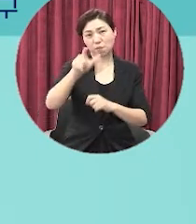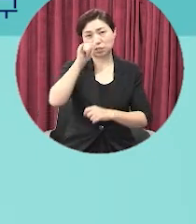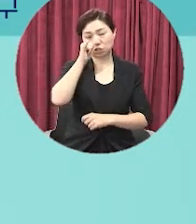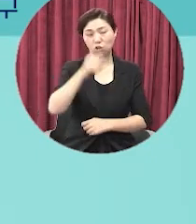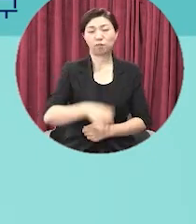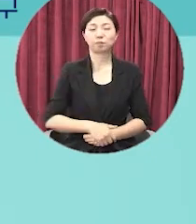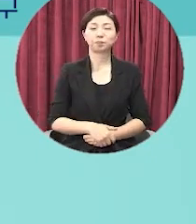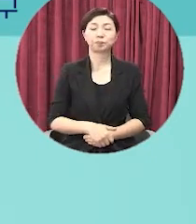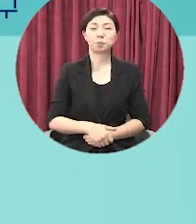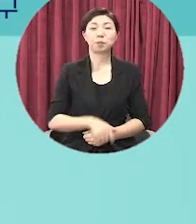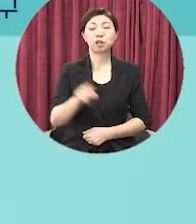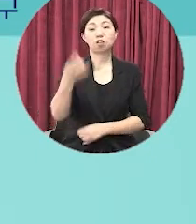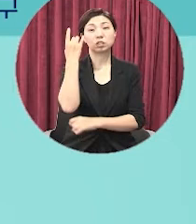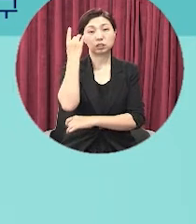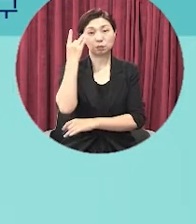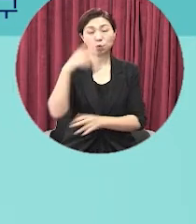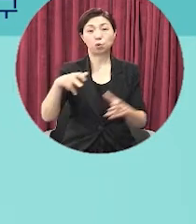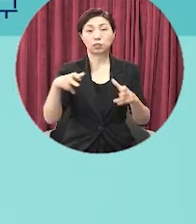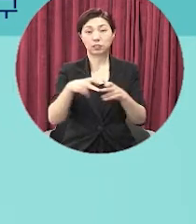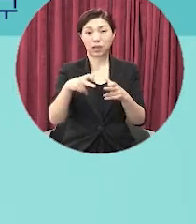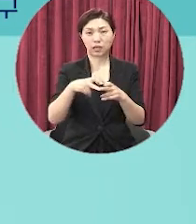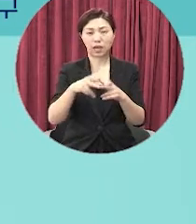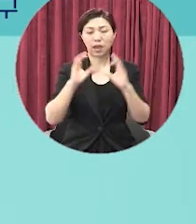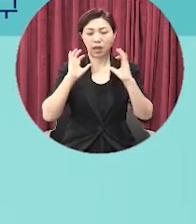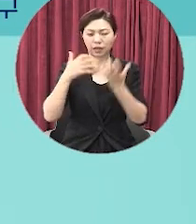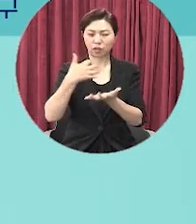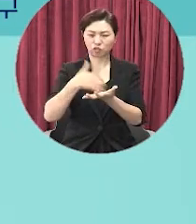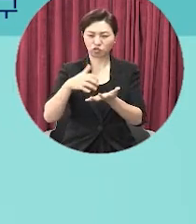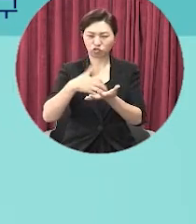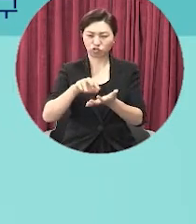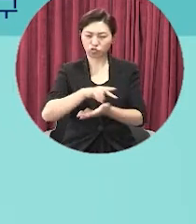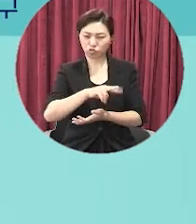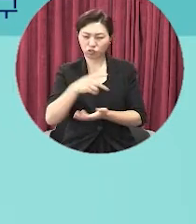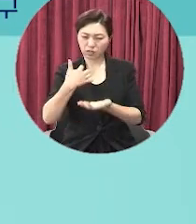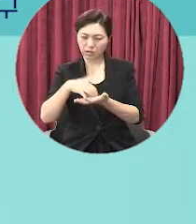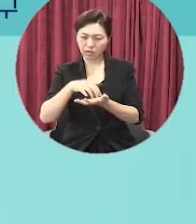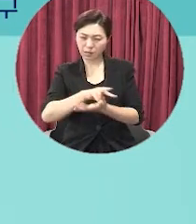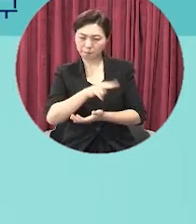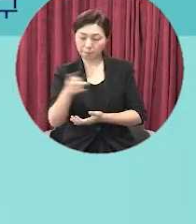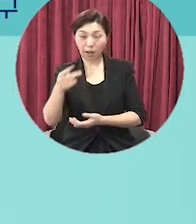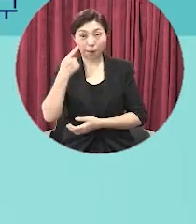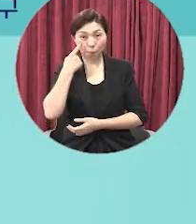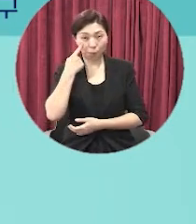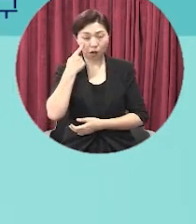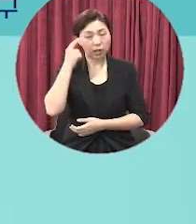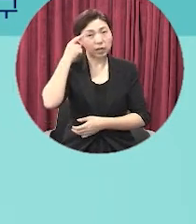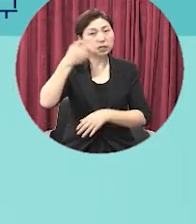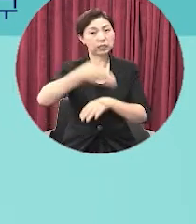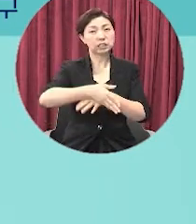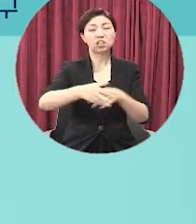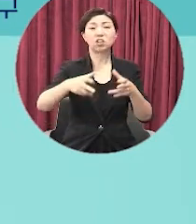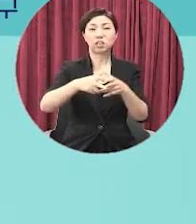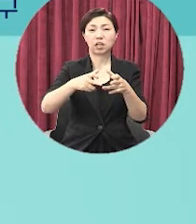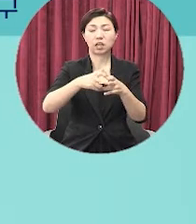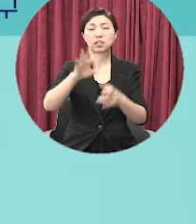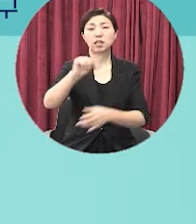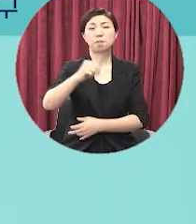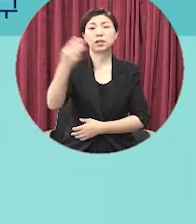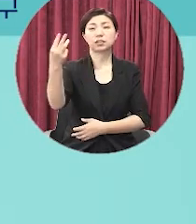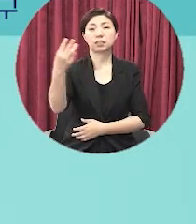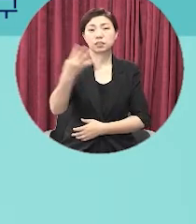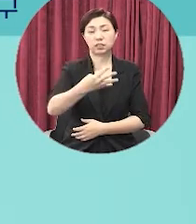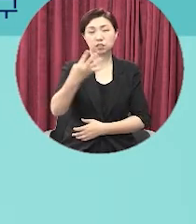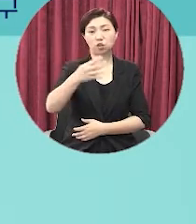어 이걸 토대로 저희가 장애아 도수를 환산해서 다시 계산 해봤더니 어 지적 장애가 44,000 268 명 정도로